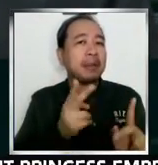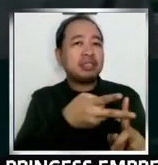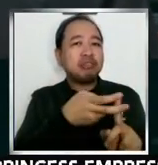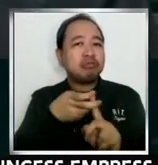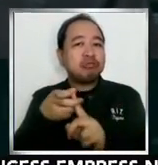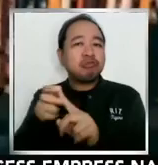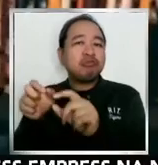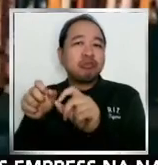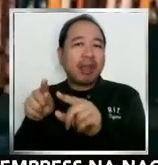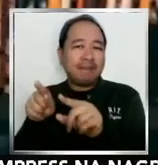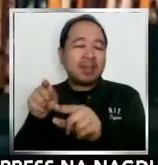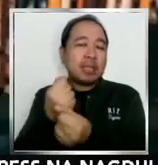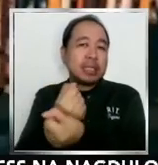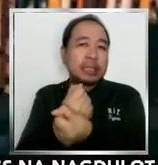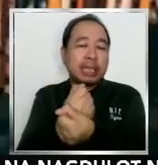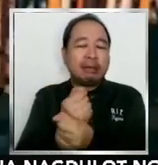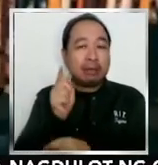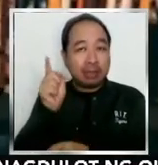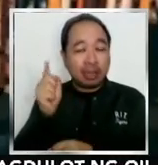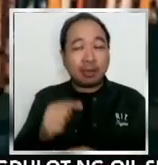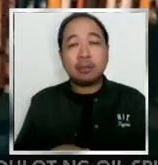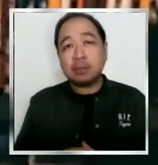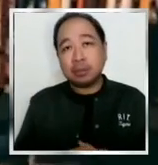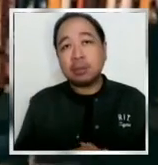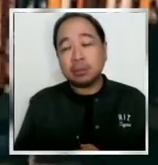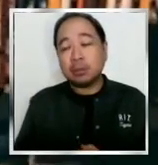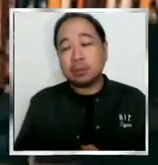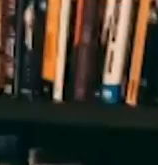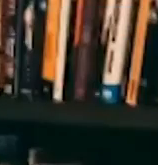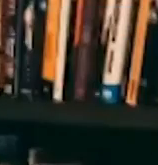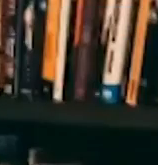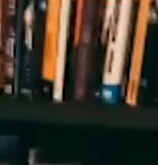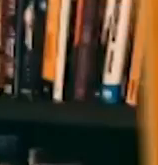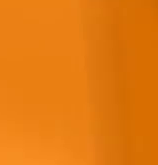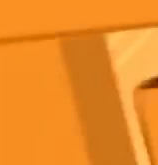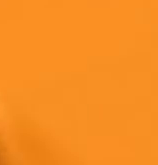Integrated News, Leigh Alviz nakatutok, 24 oras.